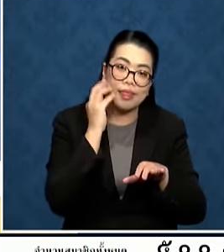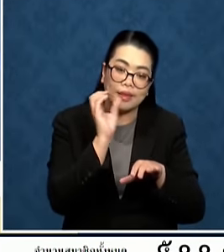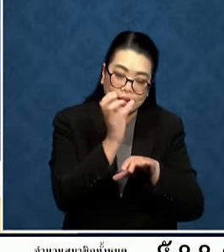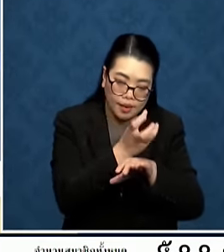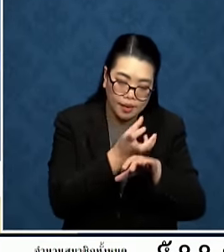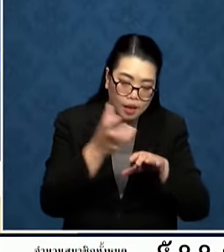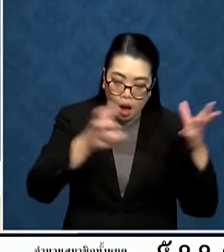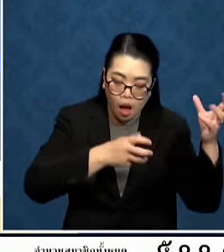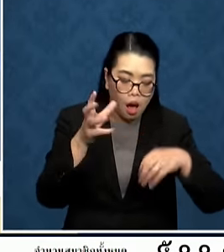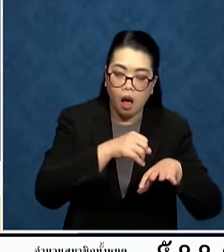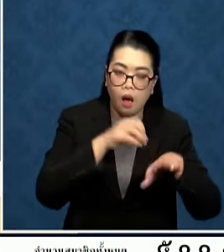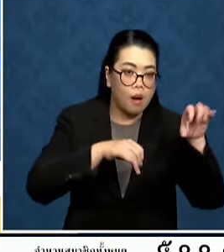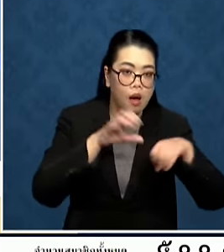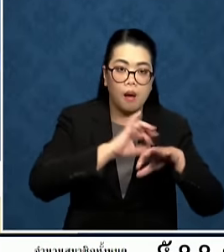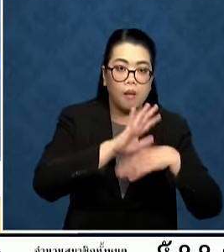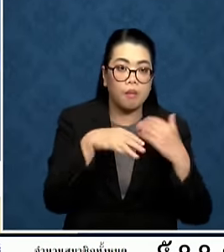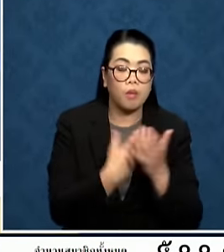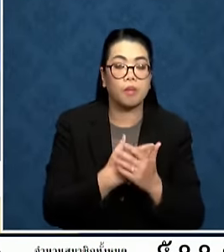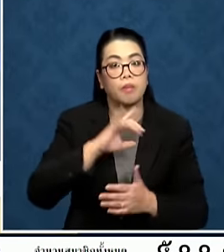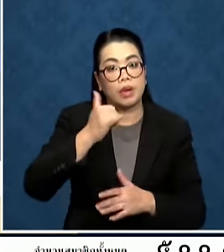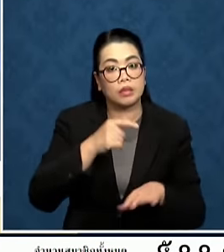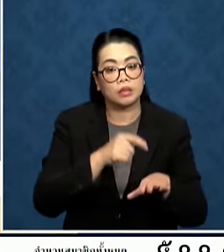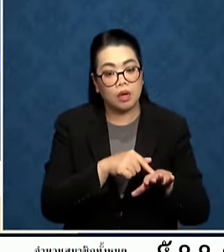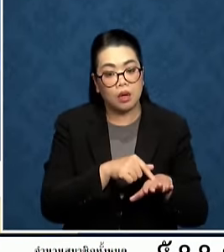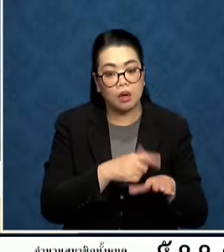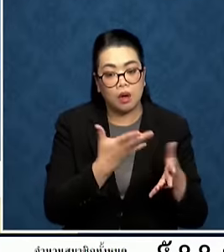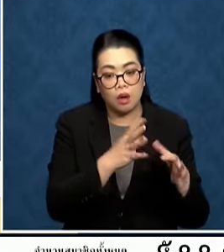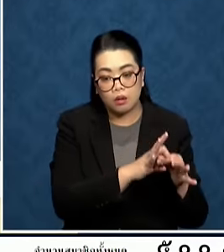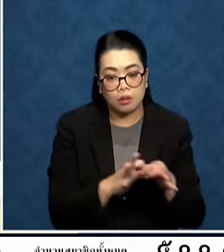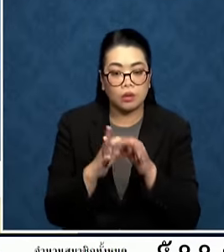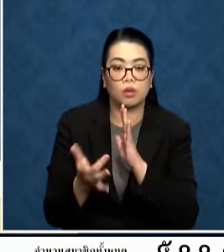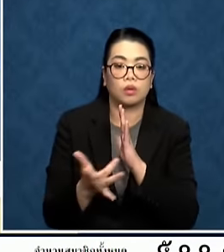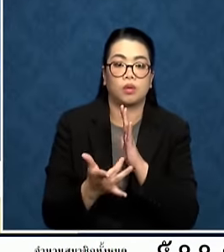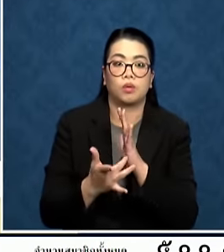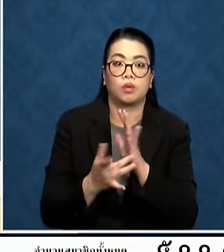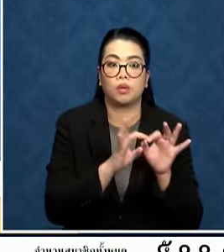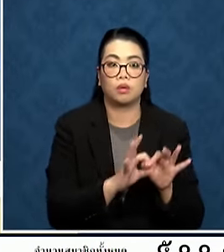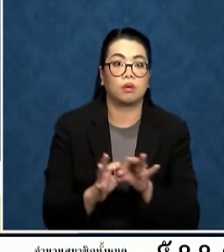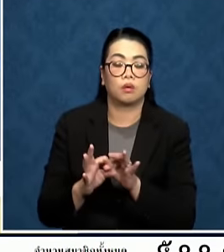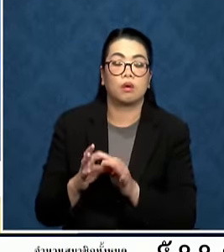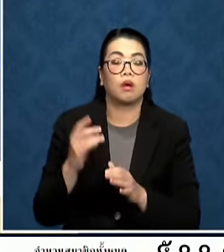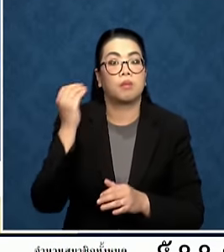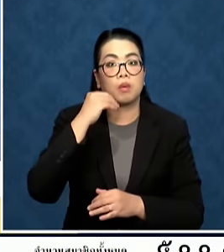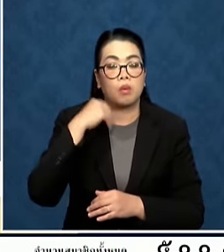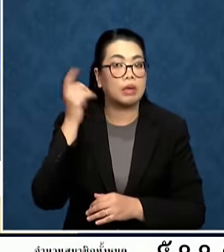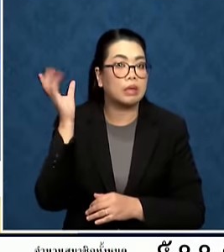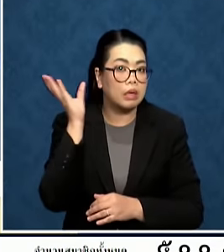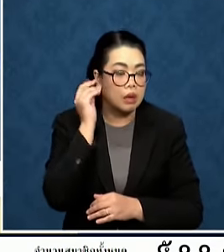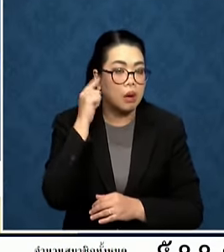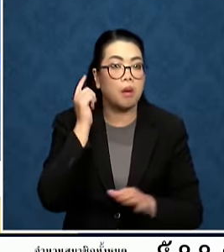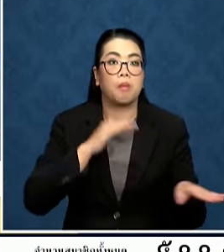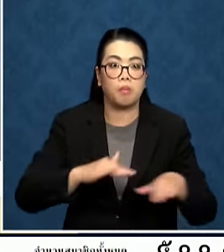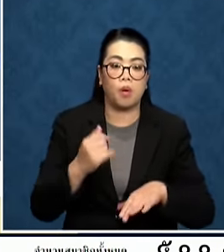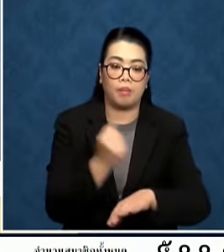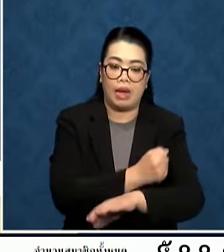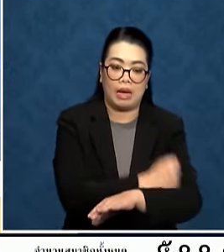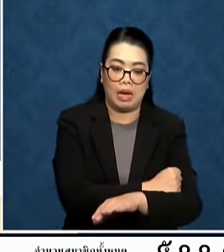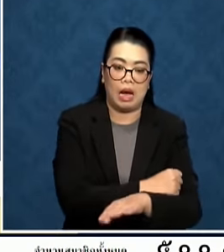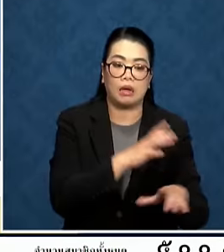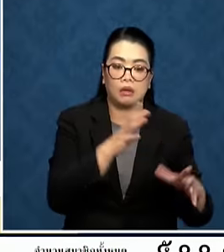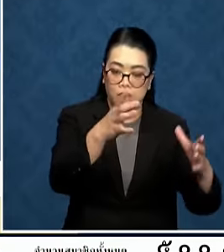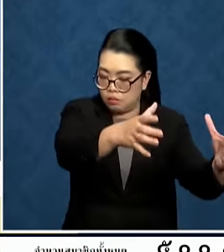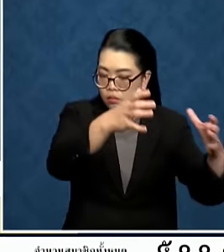เขนมาหมดครับไม่แน่ใจด้วยซ้ำว่าจะเกิดการถ่ายทอดเทคโนโลยีด้วยหรือเปล่าหลายครั้งได้ยินข่าวด้วยว่าเขาพร้อมขนแรงงานจากประเทศ